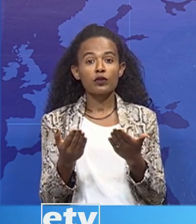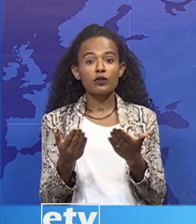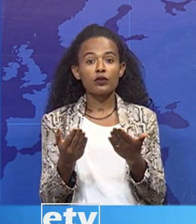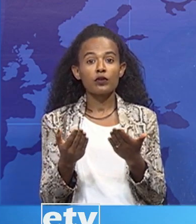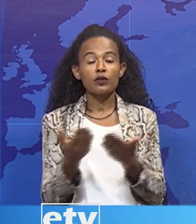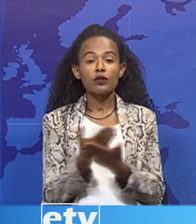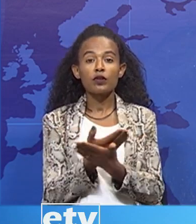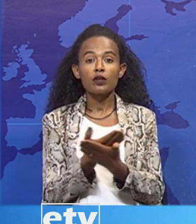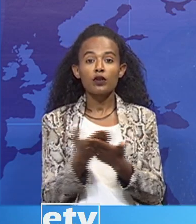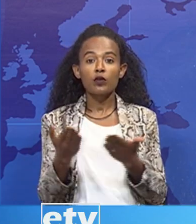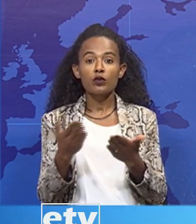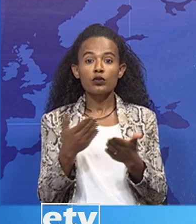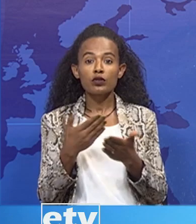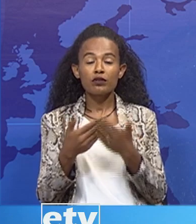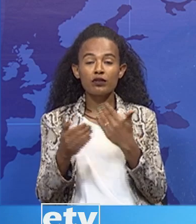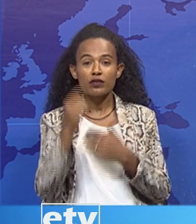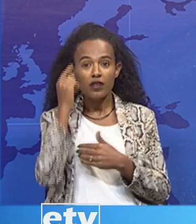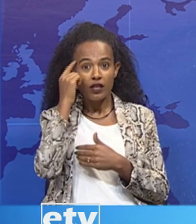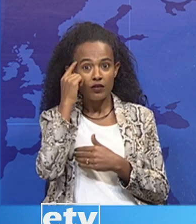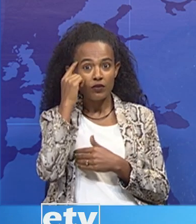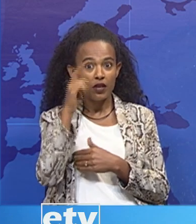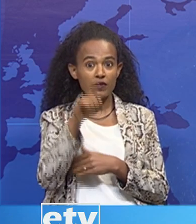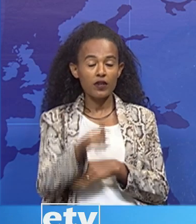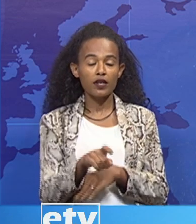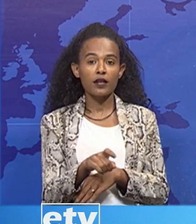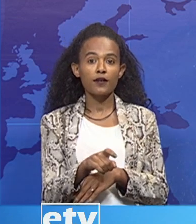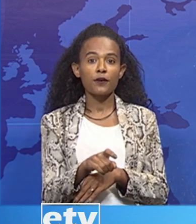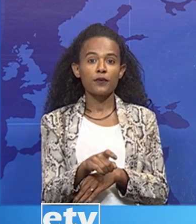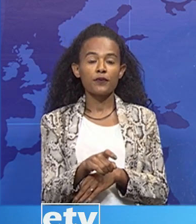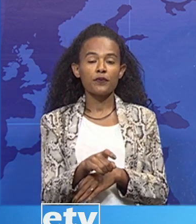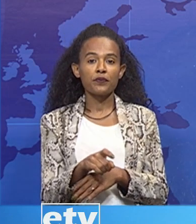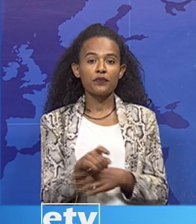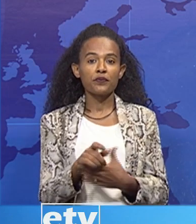ነገሮች የበለጠ ተወሳሰብ እንጂ አልቀሉ።